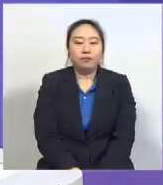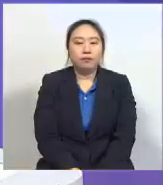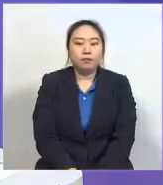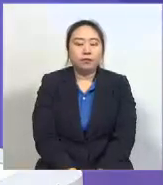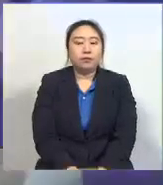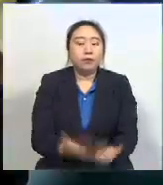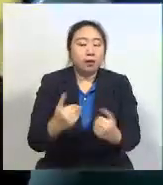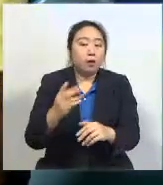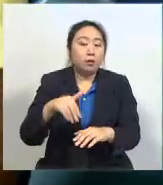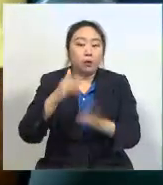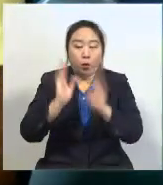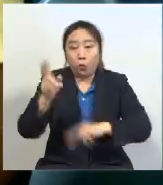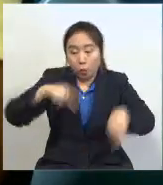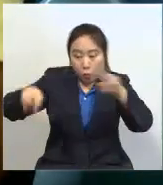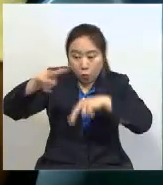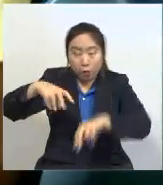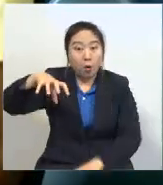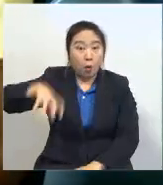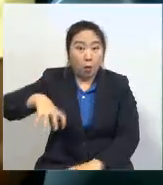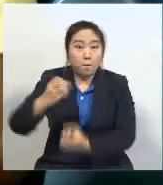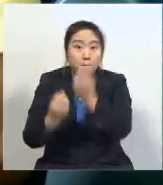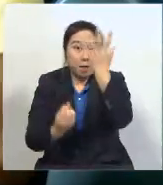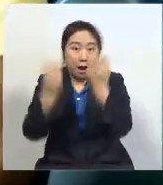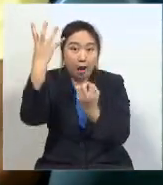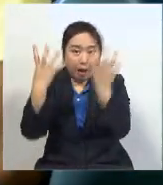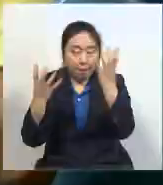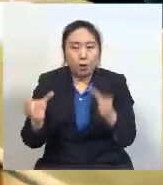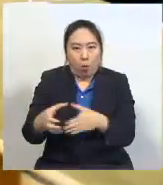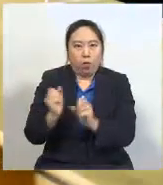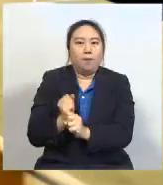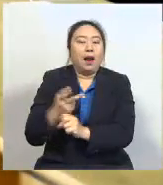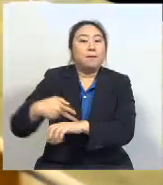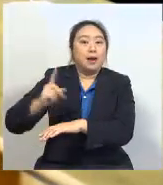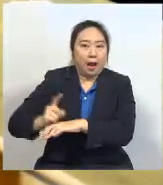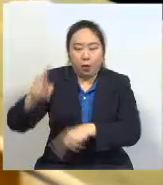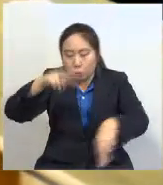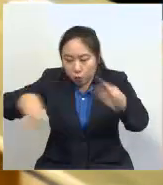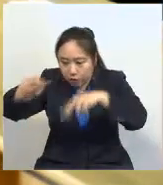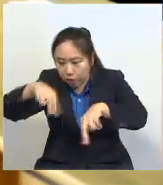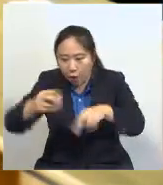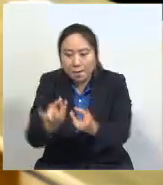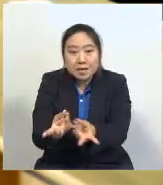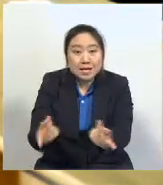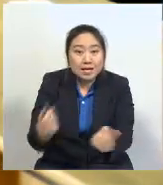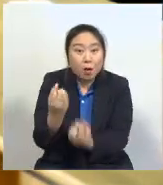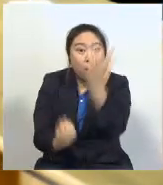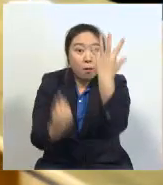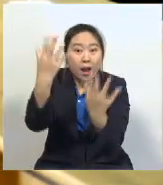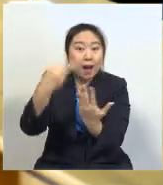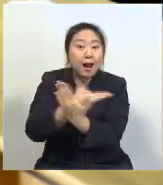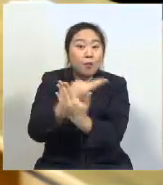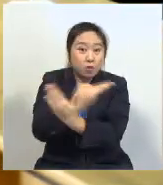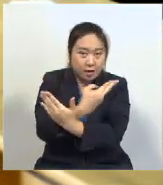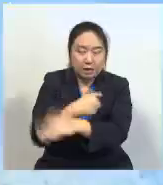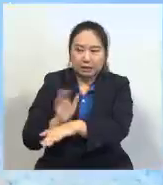นายธวัชชัยรัตน์กรูดผู้ตรวจราชการกรมป่าไม้นะคะในฐานะประธานคณะทำงานตรวจสอบพื้นที่ป่าในท้องที่จังหวัดราชบุรีเรียกประชุ